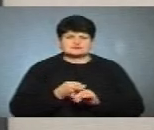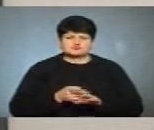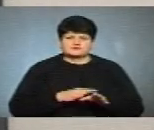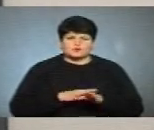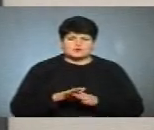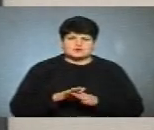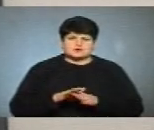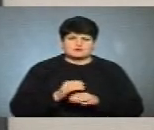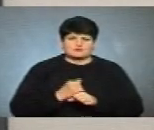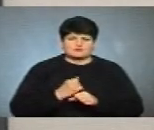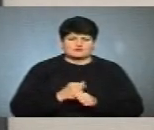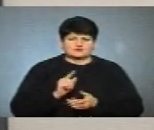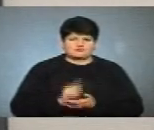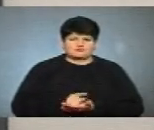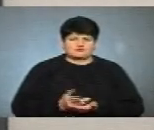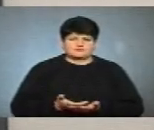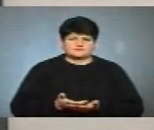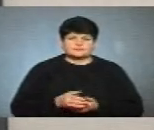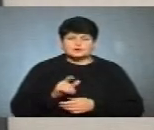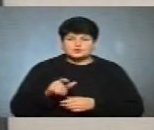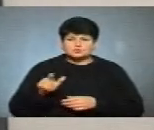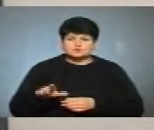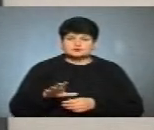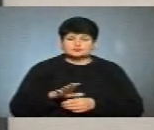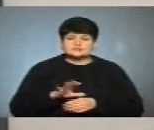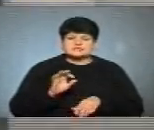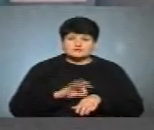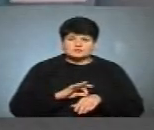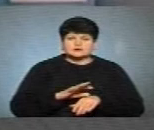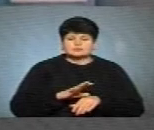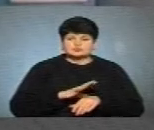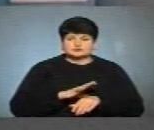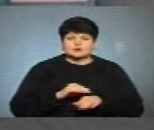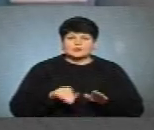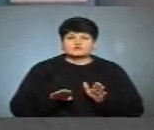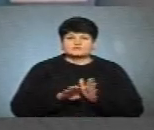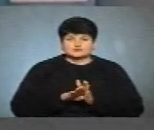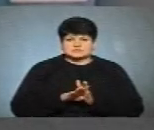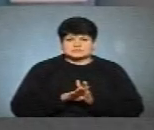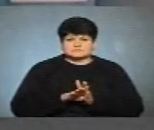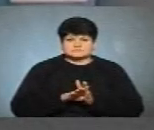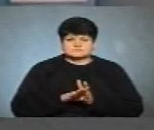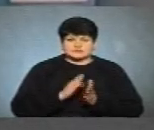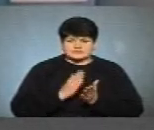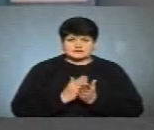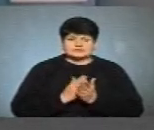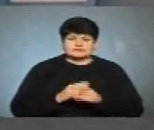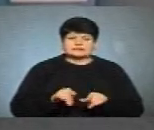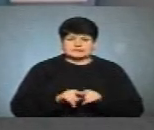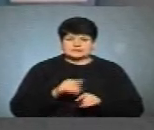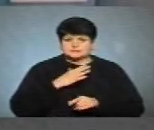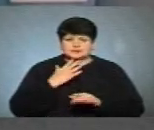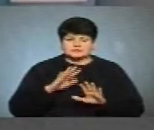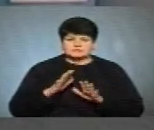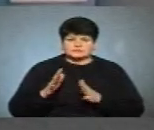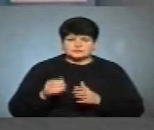виконанням робочих обов'язків? Люди перебували, захворіли, перебуваючи у відпустці. Є такі багато